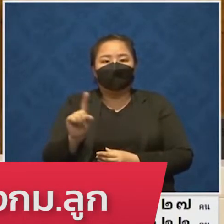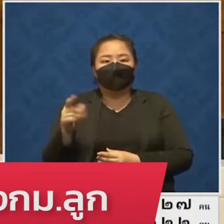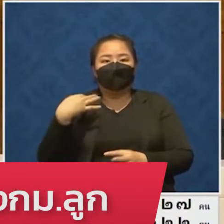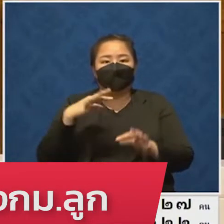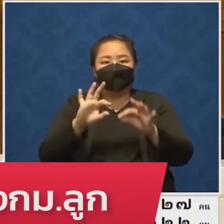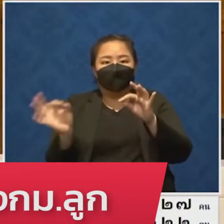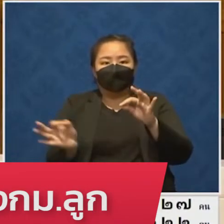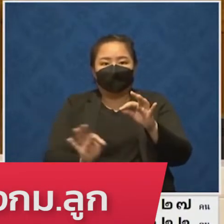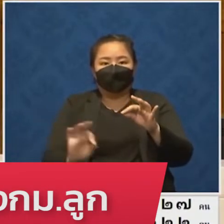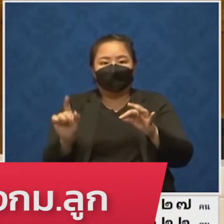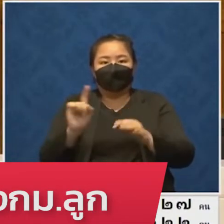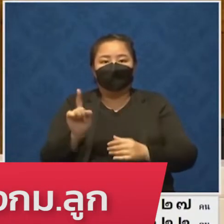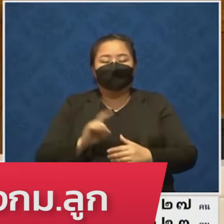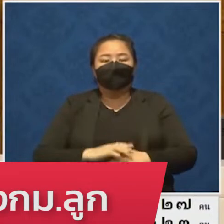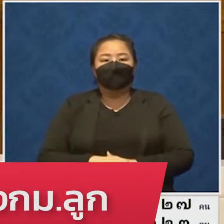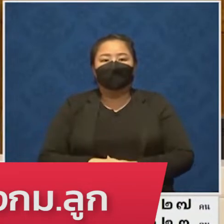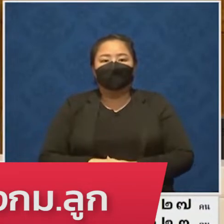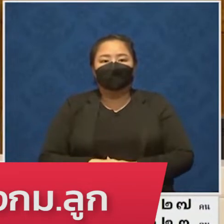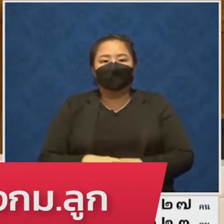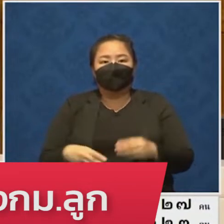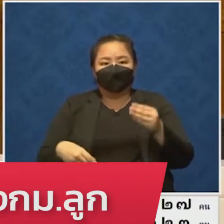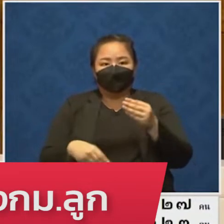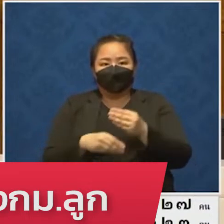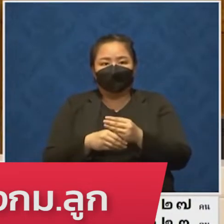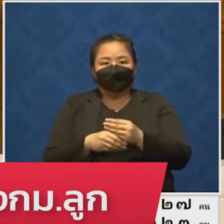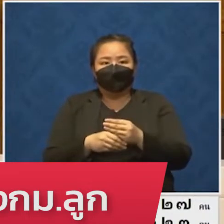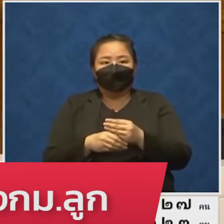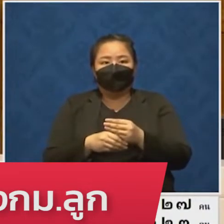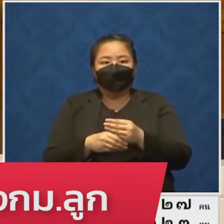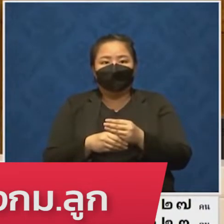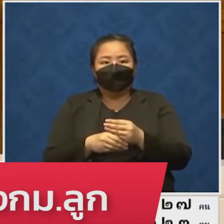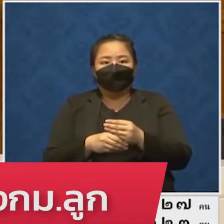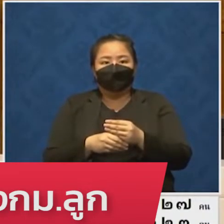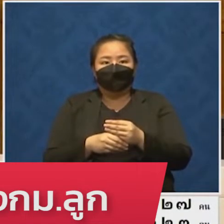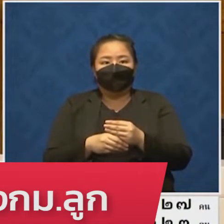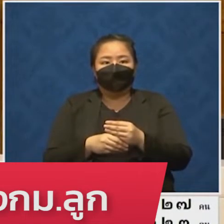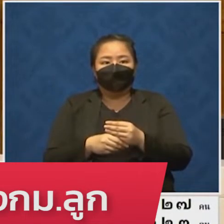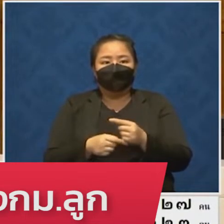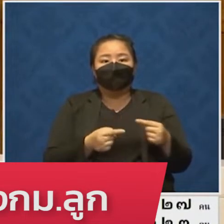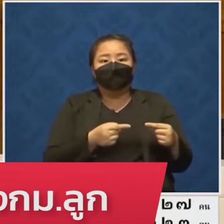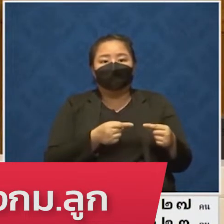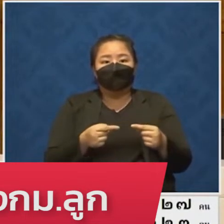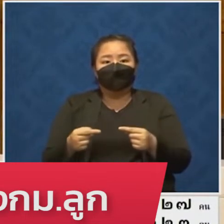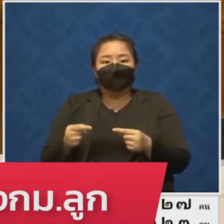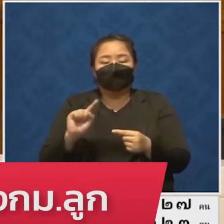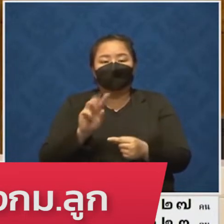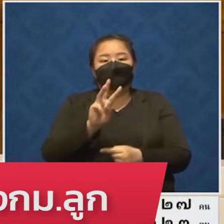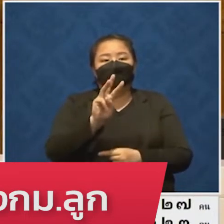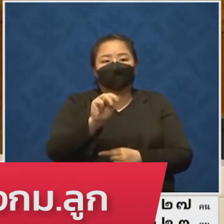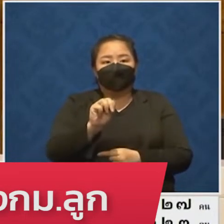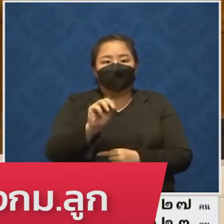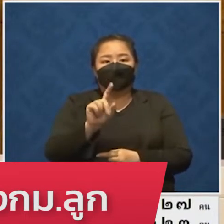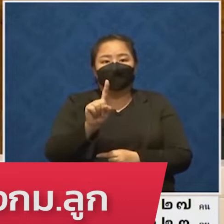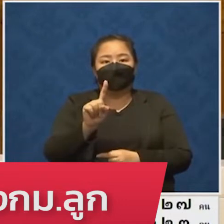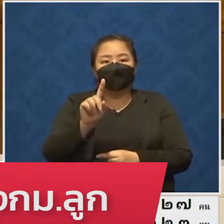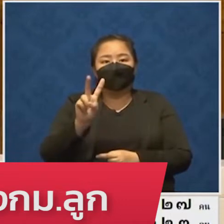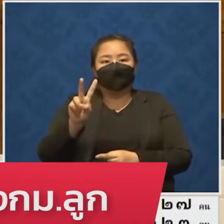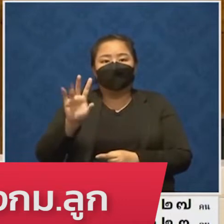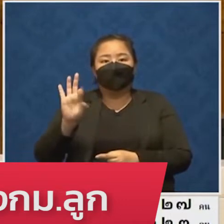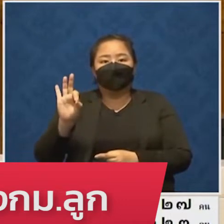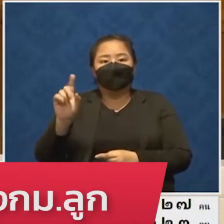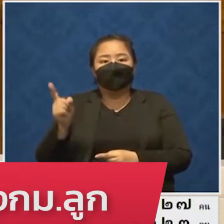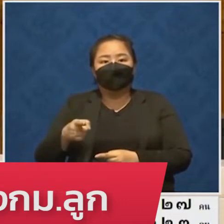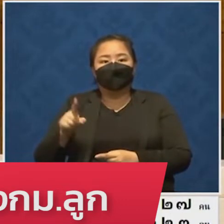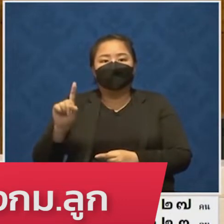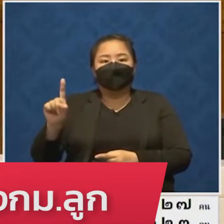ที่พร้อมย้ำว่าที่ผ่านมาทำงานมาอย่างหนักค่ะและลงมติในกรรมาธิการเสียงข้างมากของมาตรา 23โดยการ